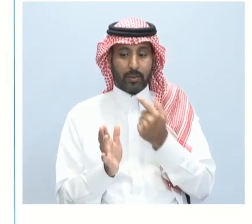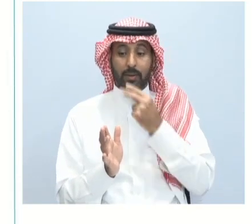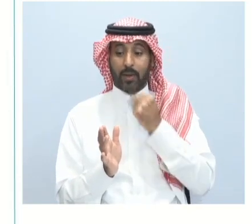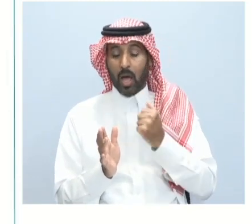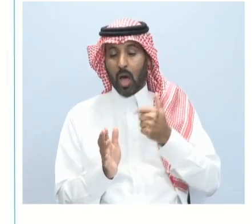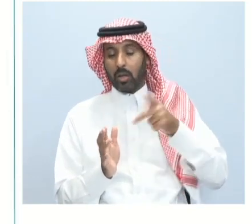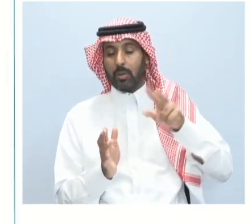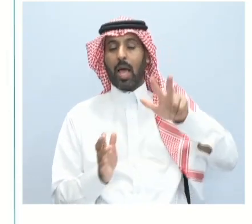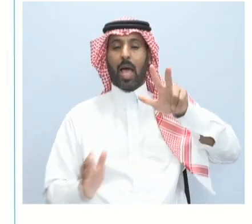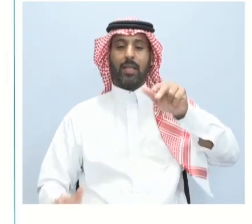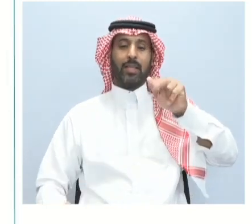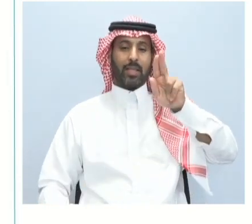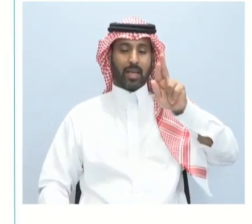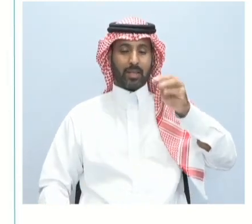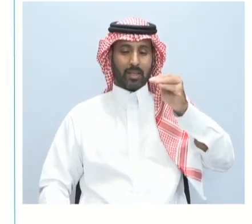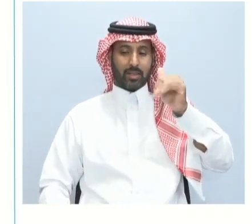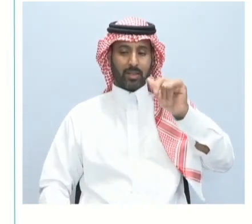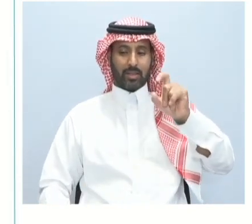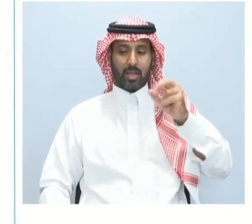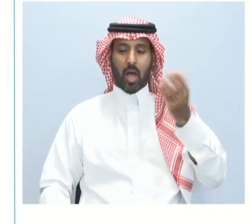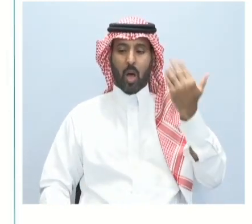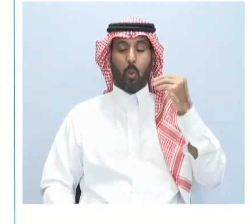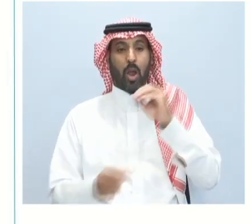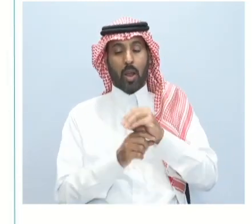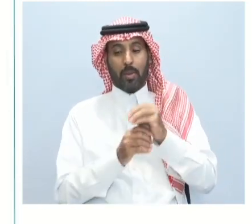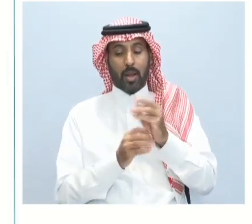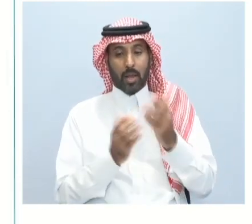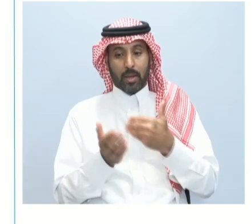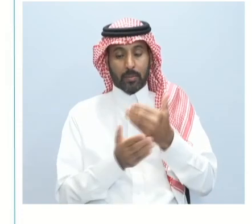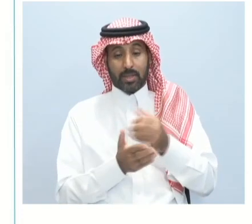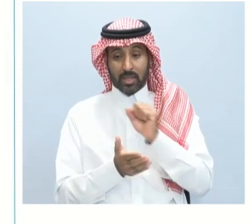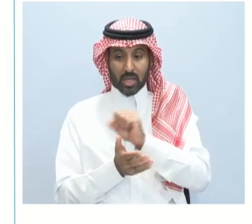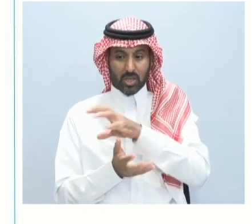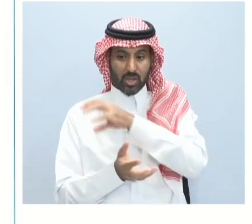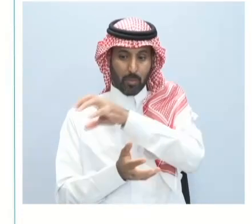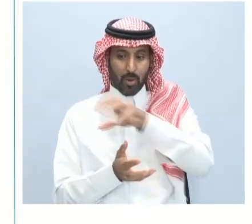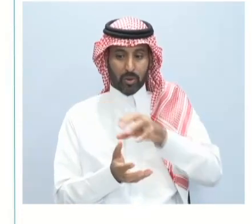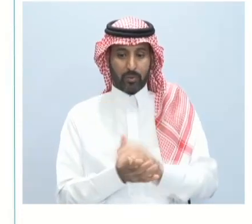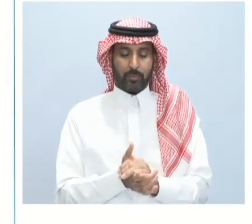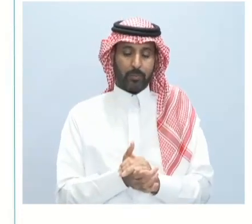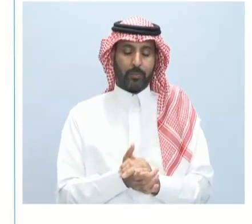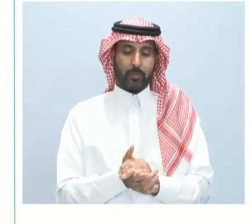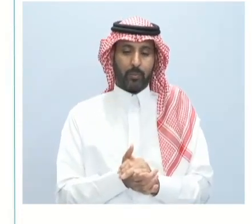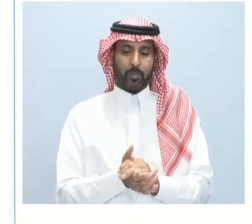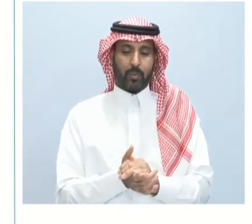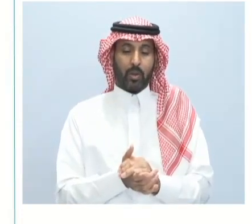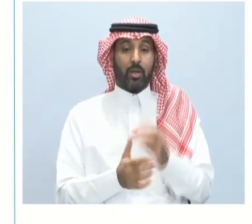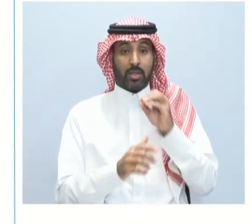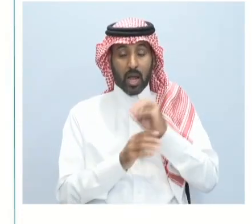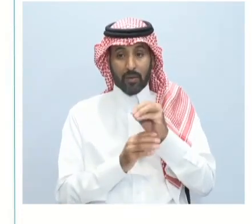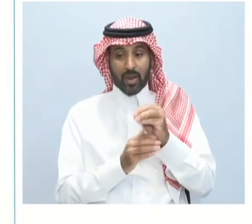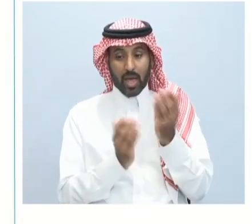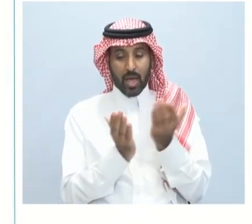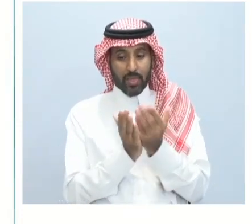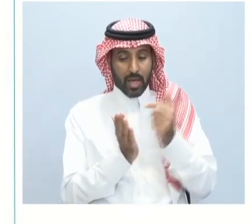تعرفنا في الحصص السابقه على الدرس الاول مشكله تخصيص الموارد تعرفنا في هذا